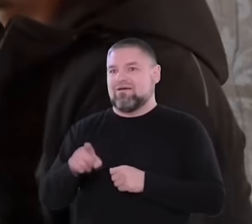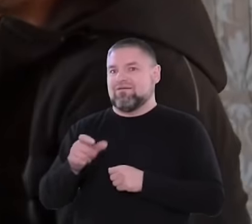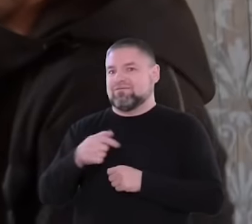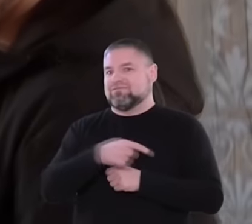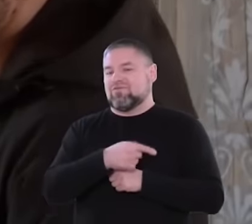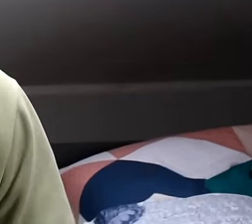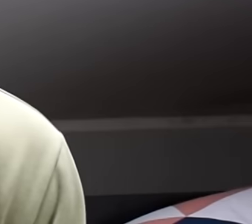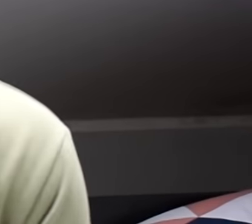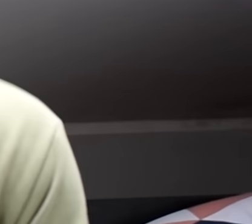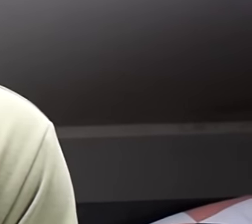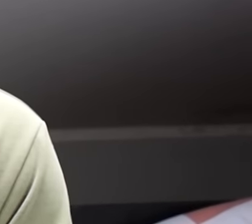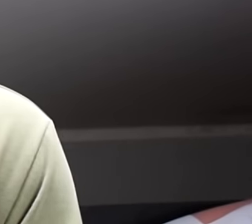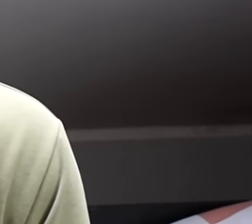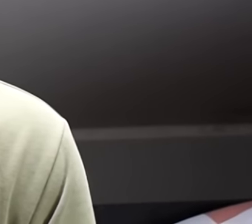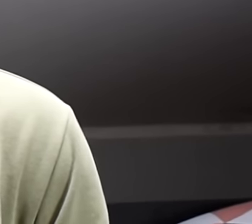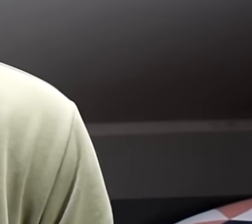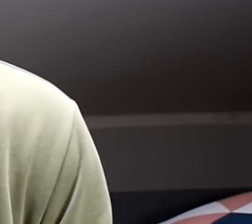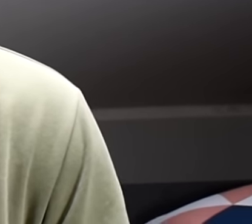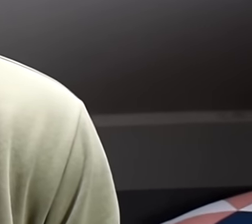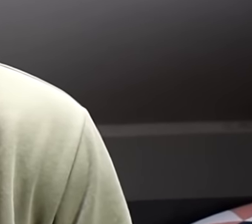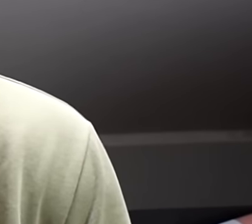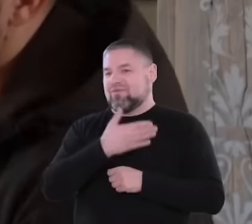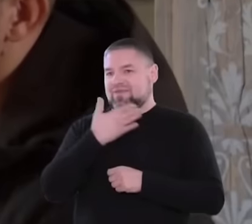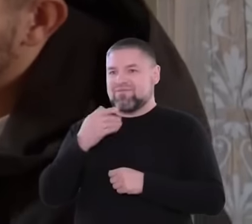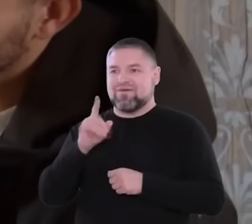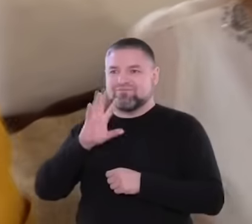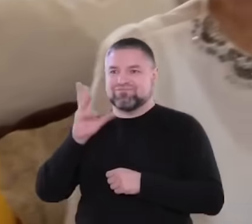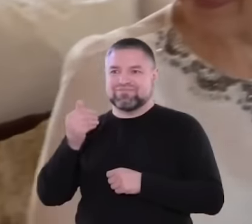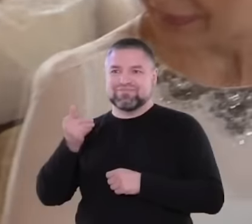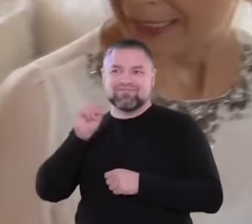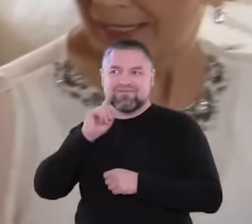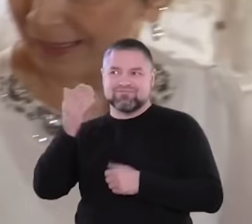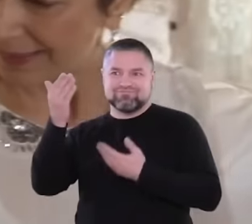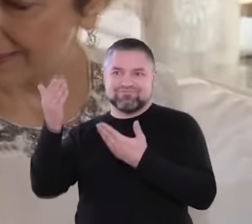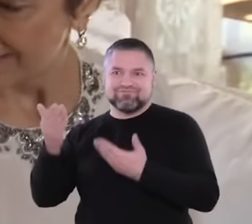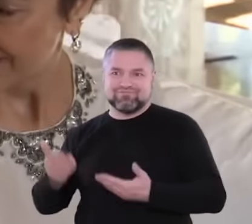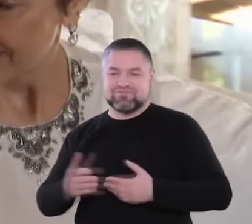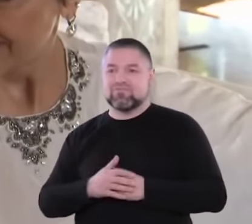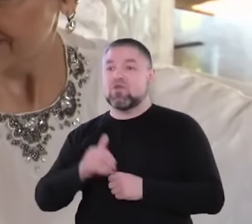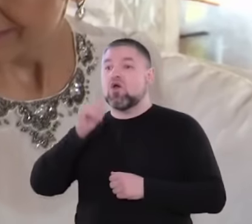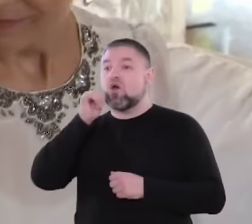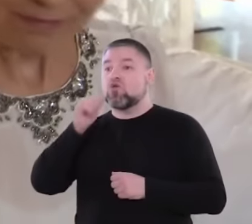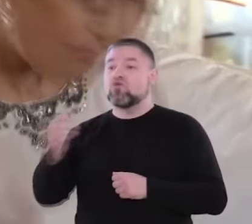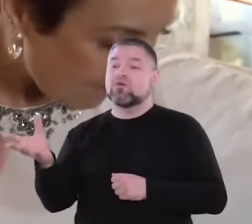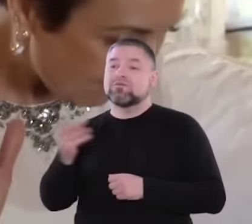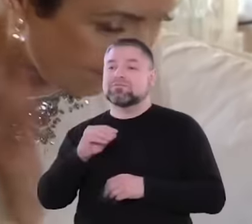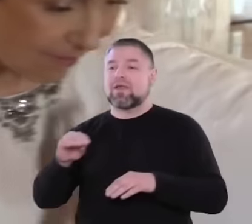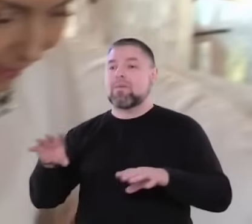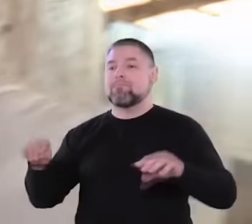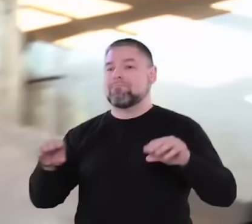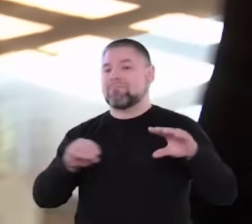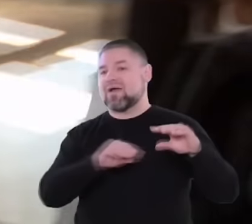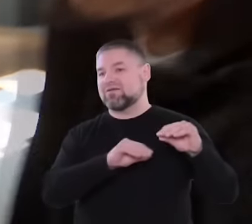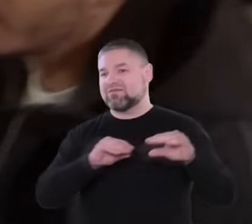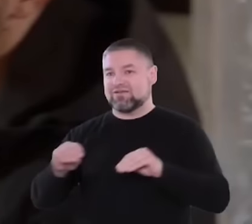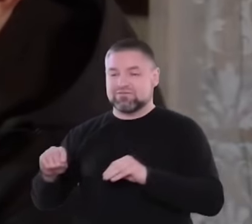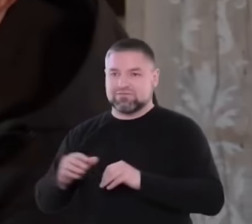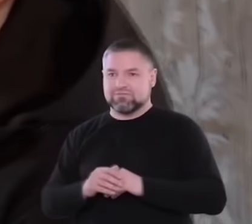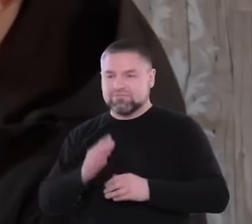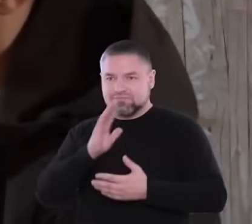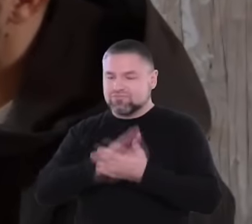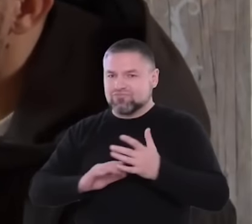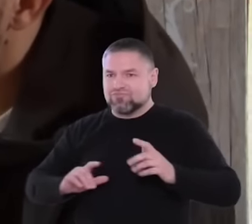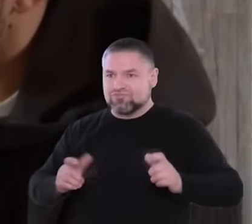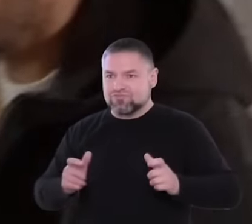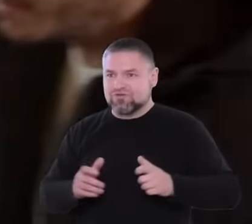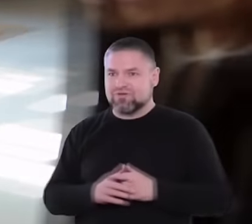ciasteczka jak ty. Ale jaj, ciasteczka, Jutro się zwaniamy i umawiamy na masaż. Okej. Okay. Ale przepraszam, że